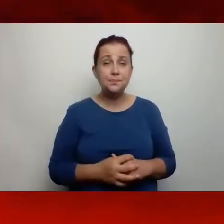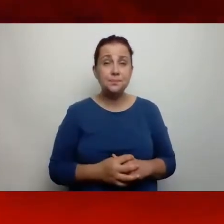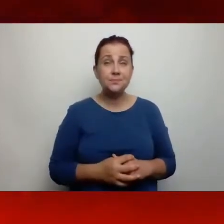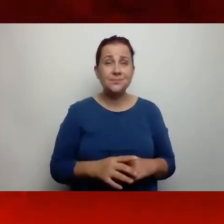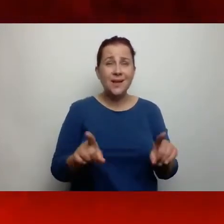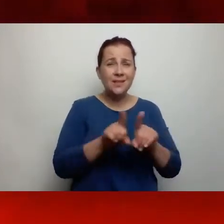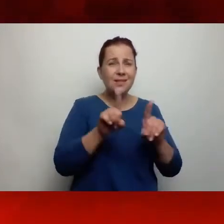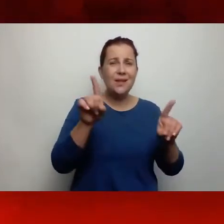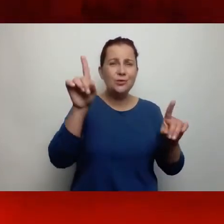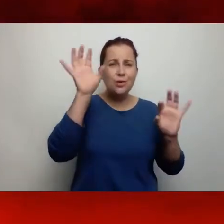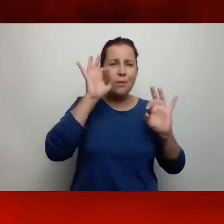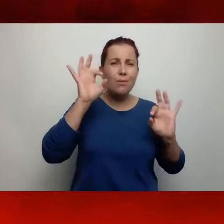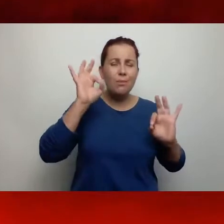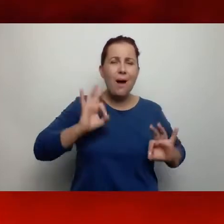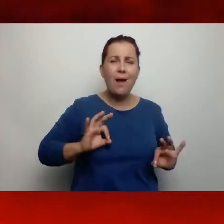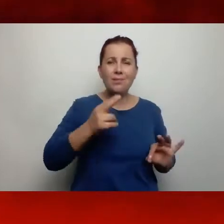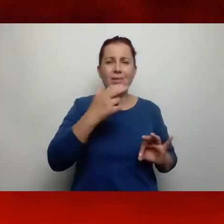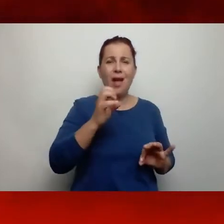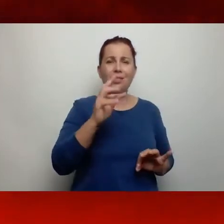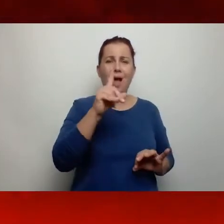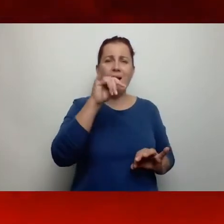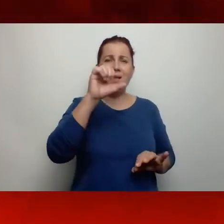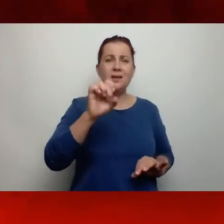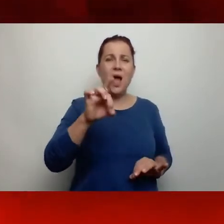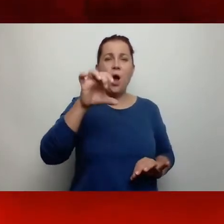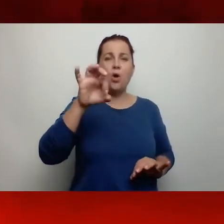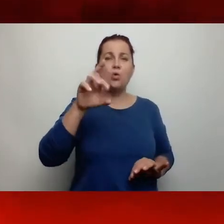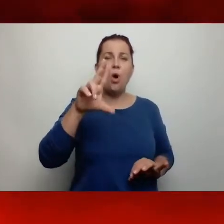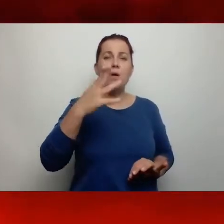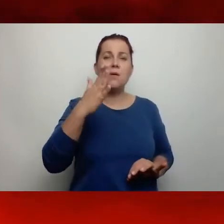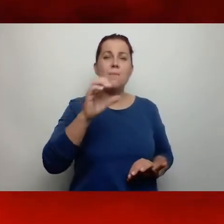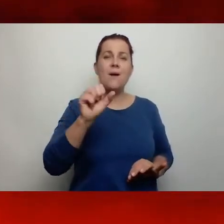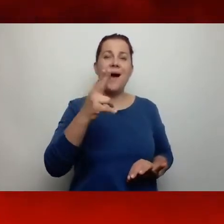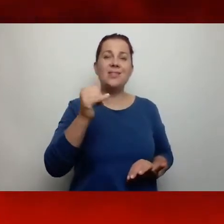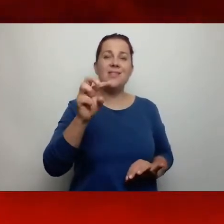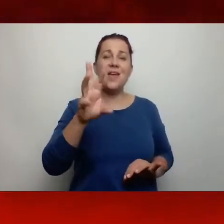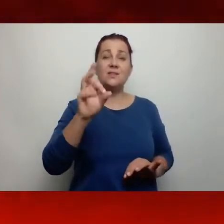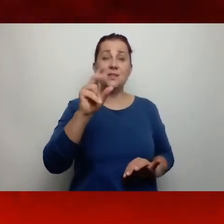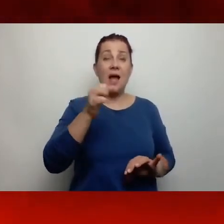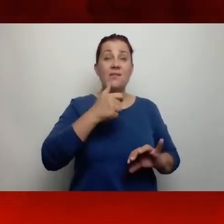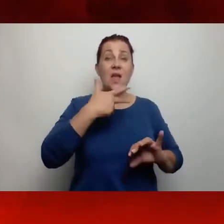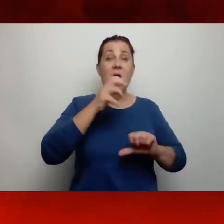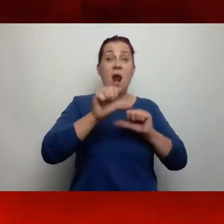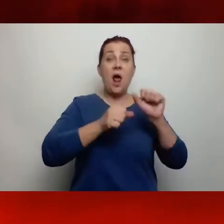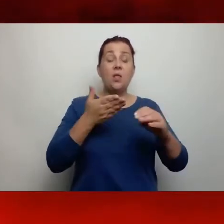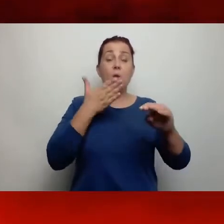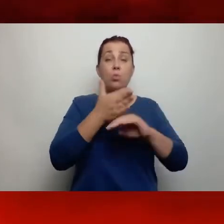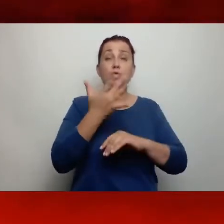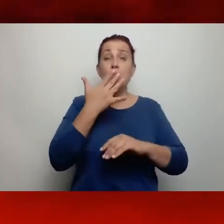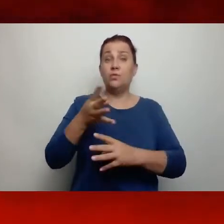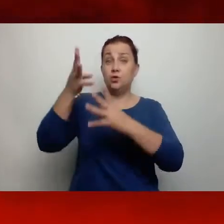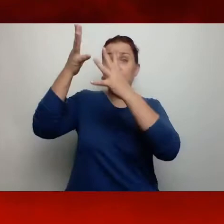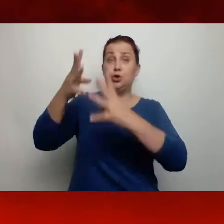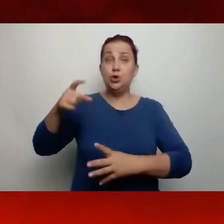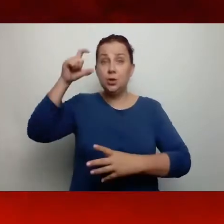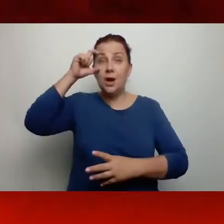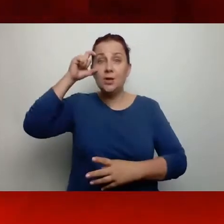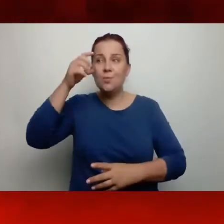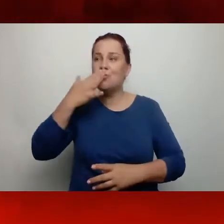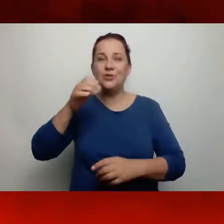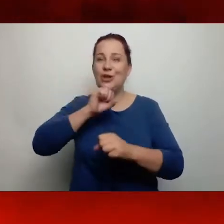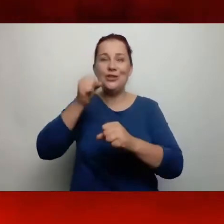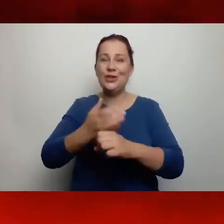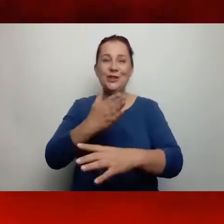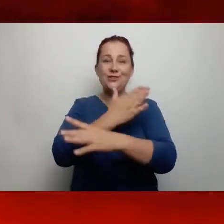Natalii Gorbaniewskiej, która wspominając po latach Kaczmarskiego z tego okresu powiedziała, że nigdy nie spotkała